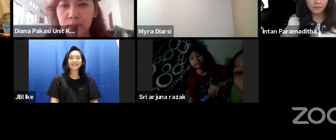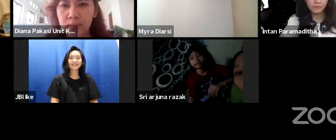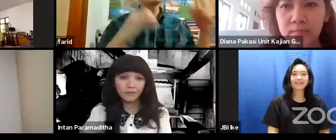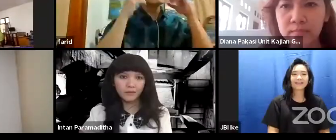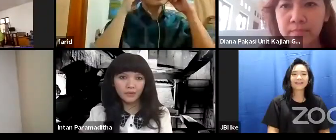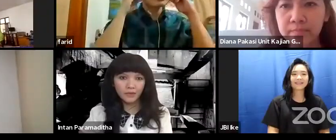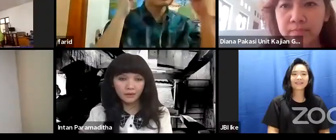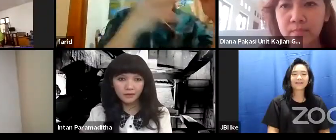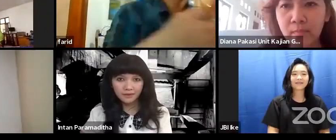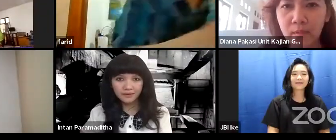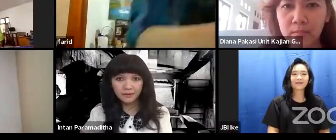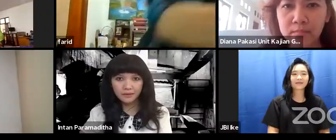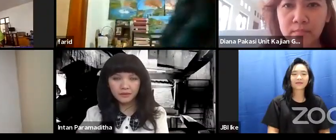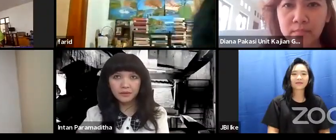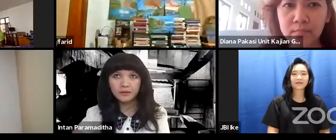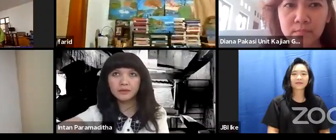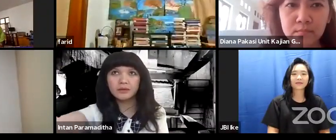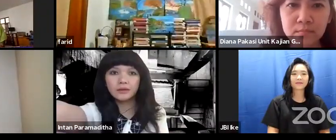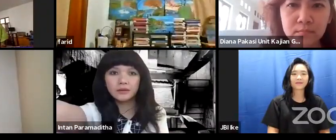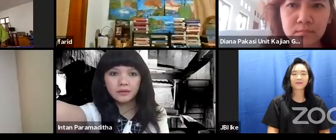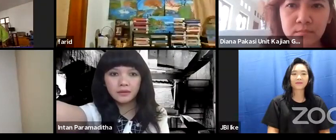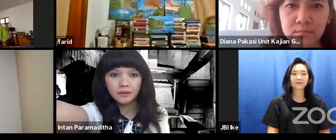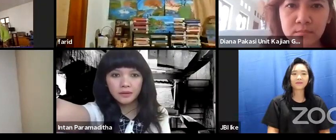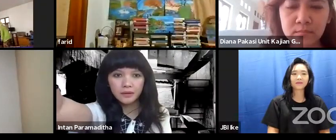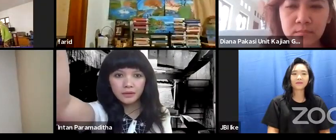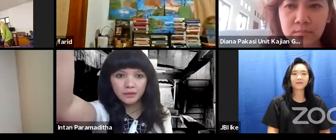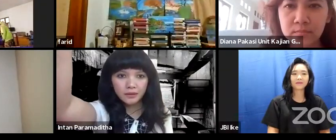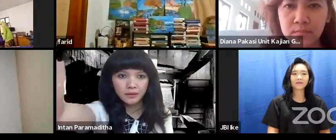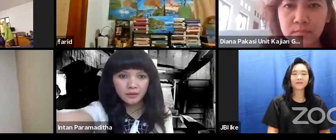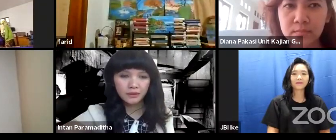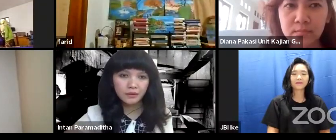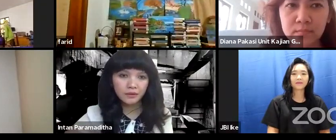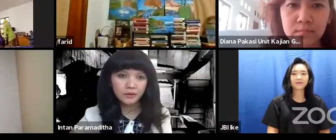menunggu Kak Els bergabung bersama kita.